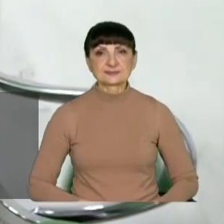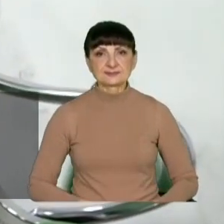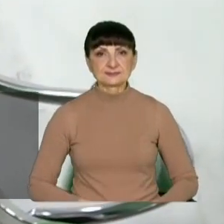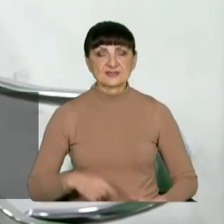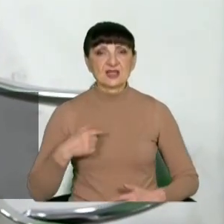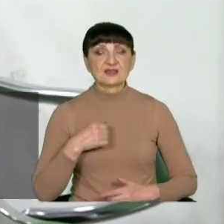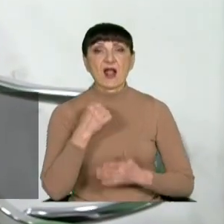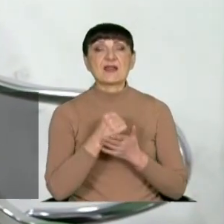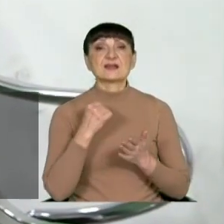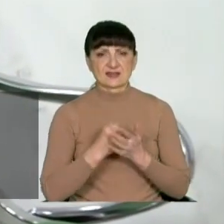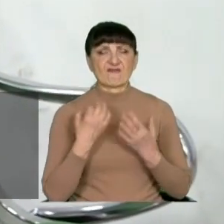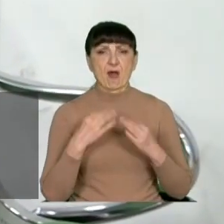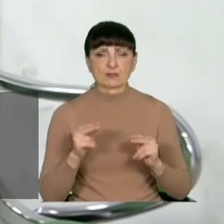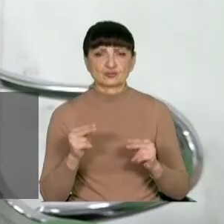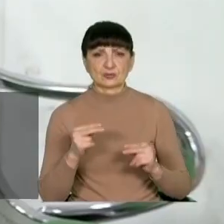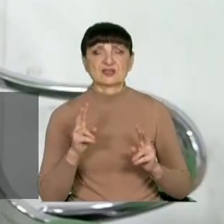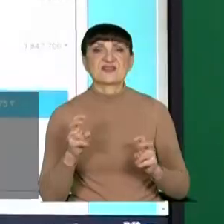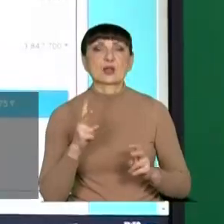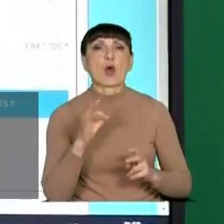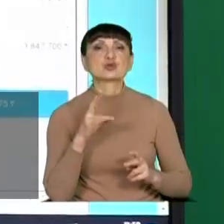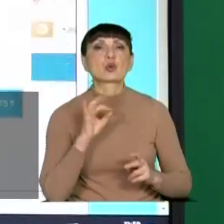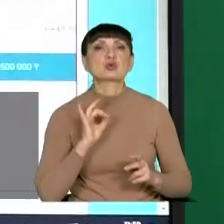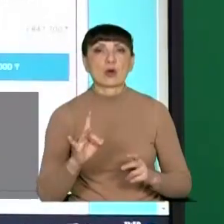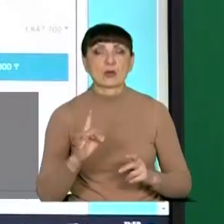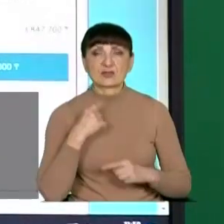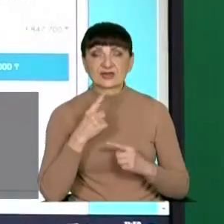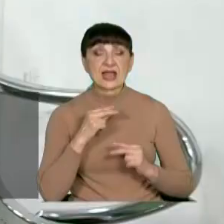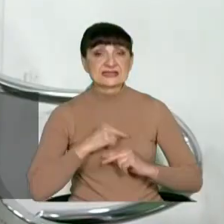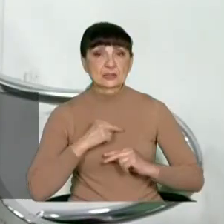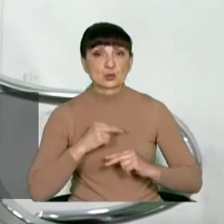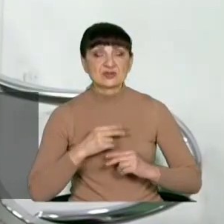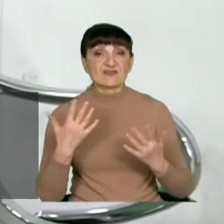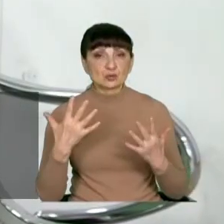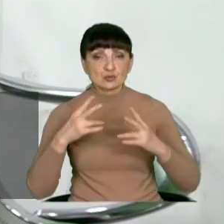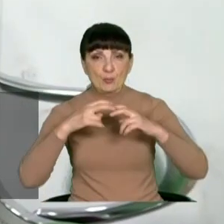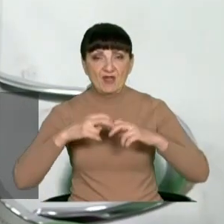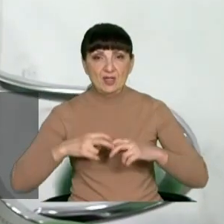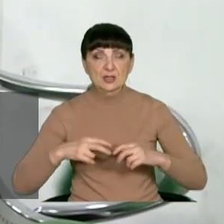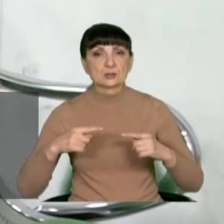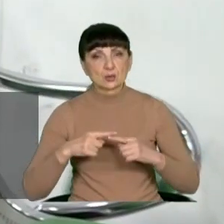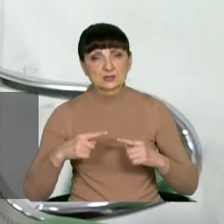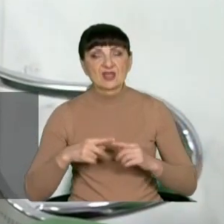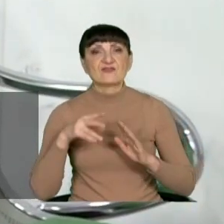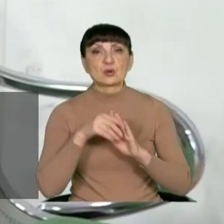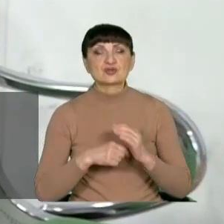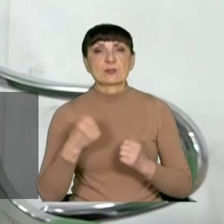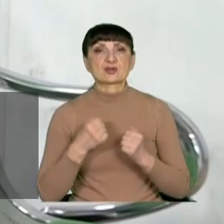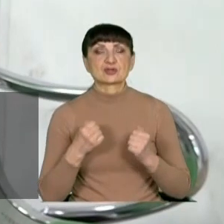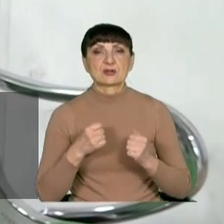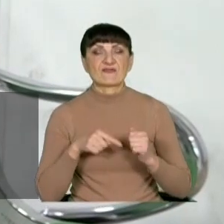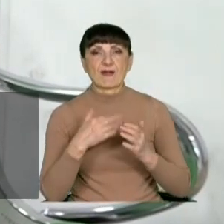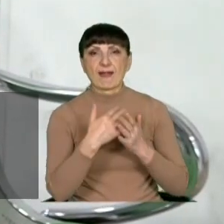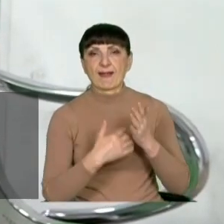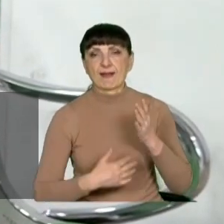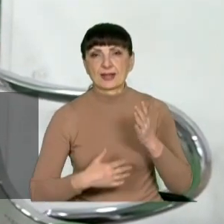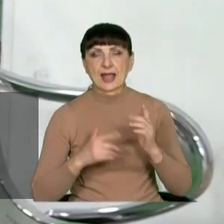я легализовал свое авто как конструктор. Там мне сказали, что сотрудники вручную проверят достоверность и включат машину в электронный лист